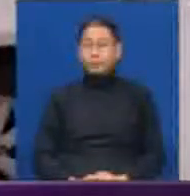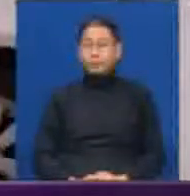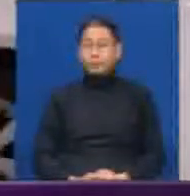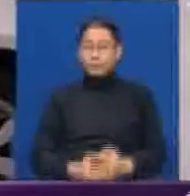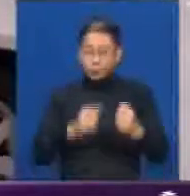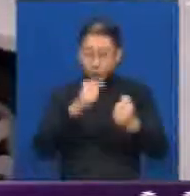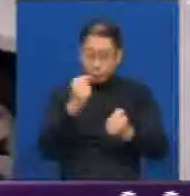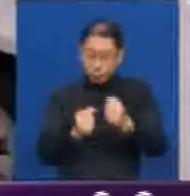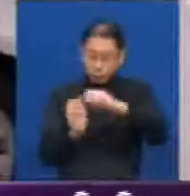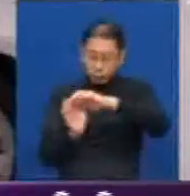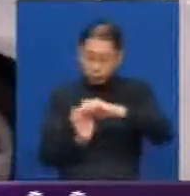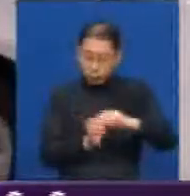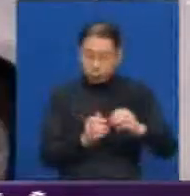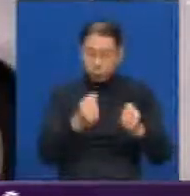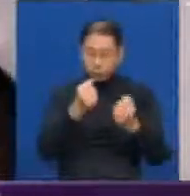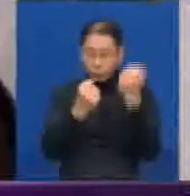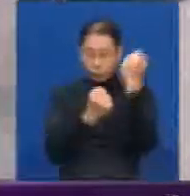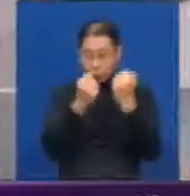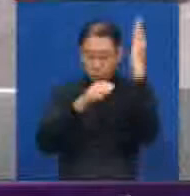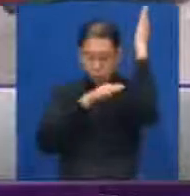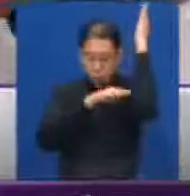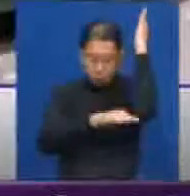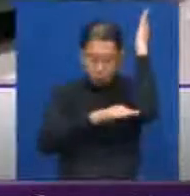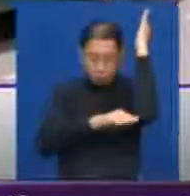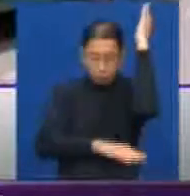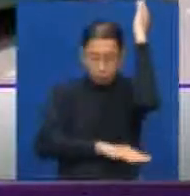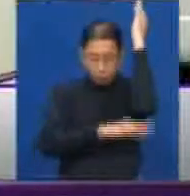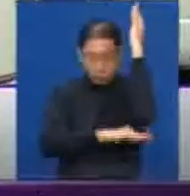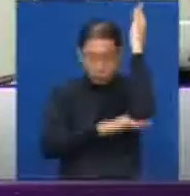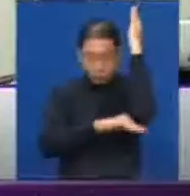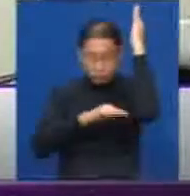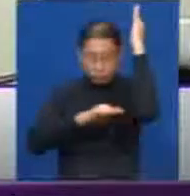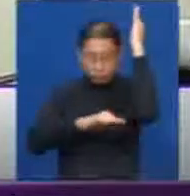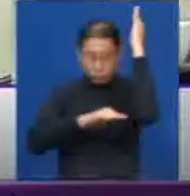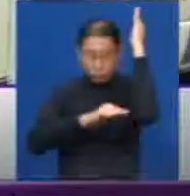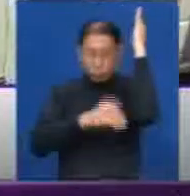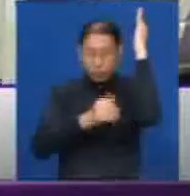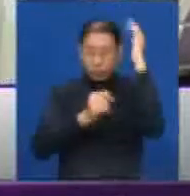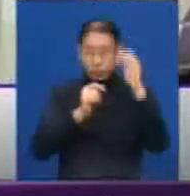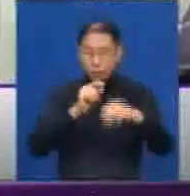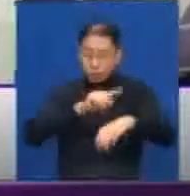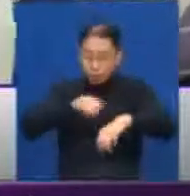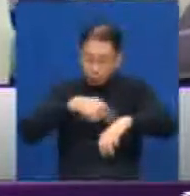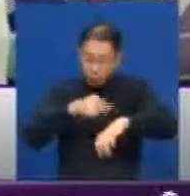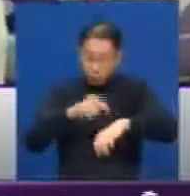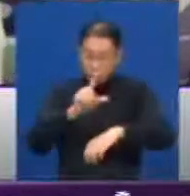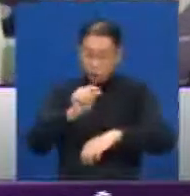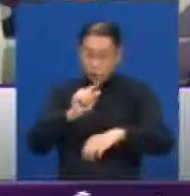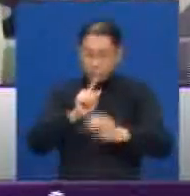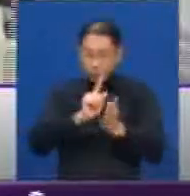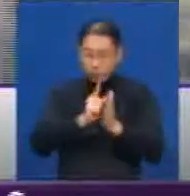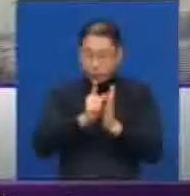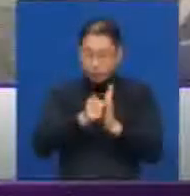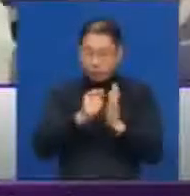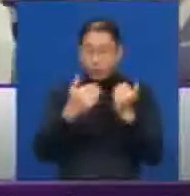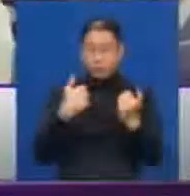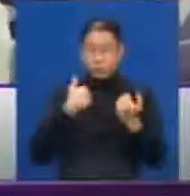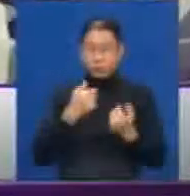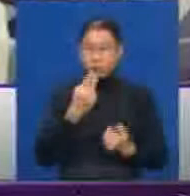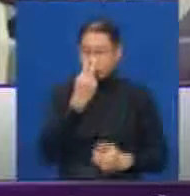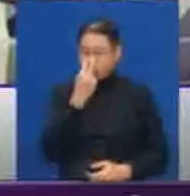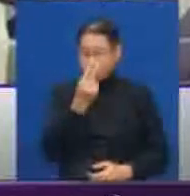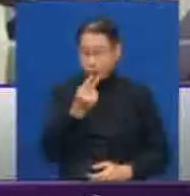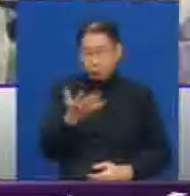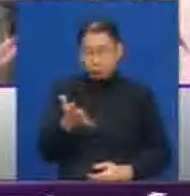รถตู้โดยสารที่จอดรอผู้โดยสารบริเวณอนุสาวรีย์ชัยสมรภูมินานถึง20นาทีอย่างที่เห็นนี้จะไม่มีให้เห็น